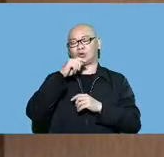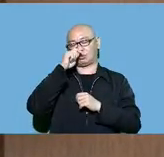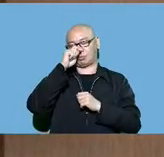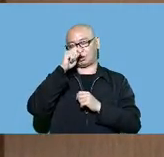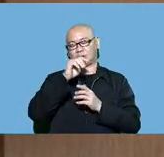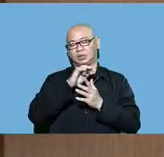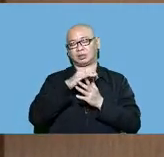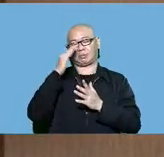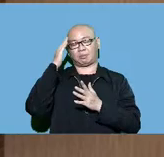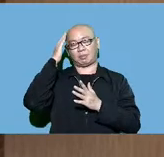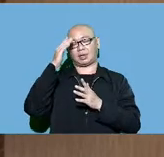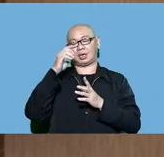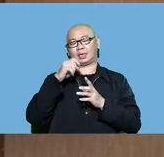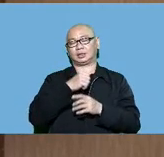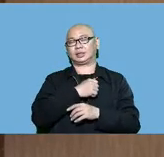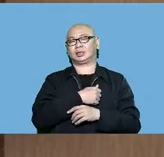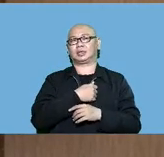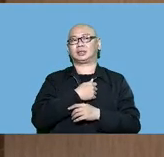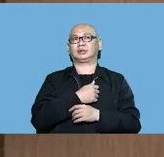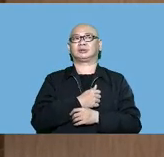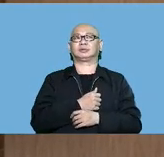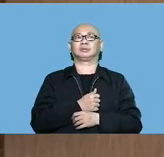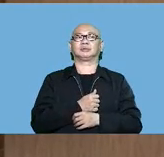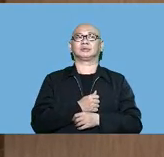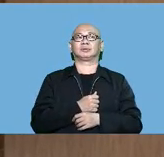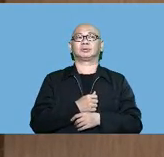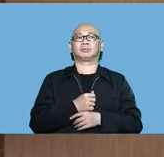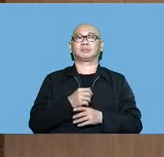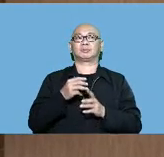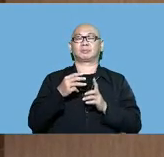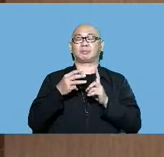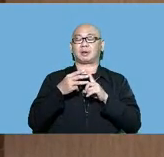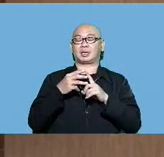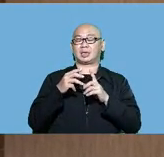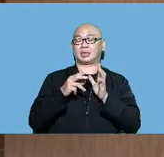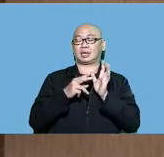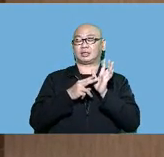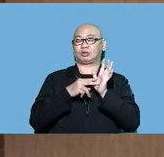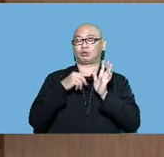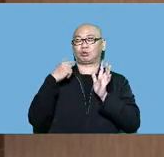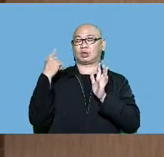LHK Jawa Tengah, Kepala Balai Taman Nasional Karimun Jawa,